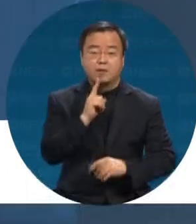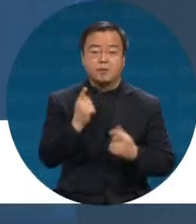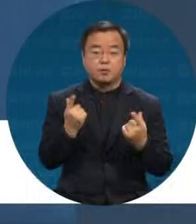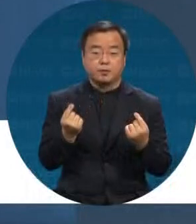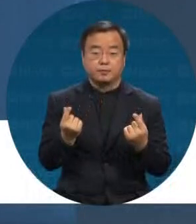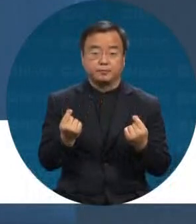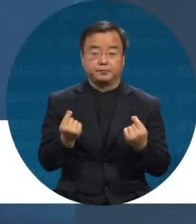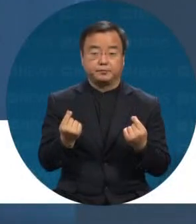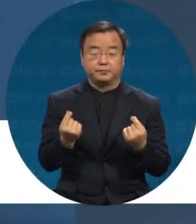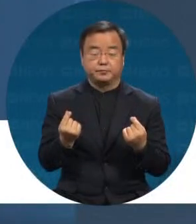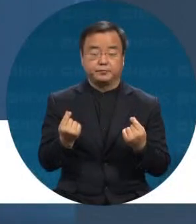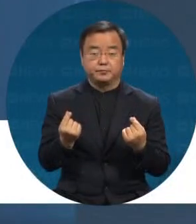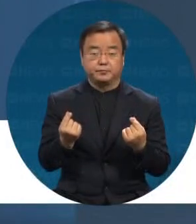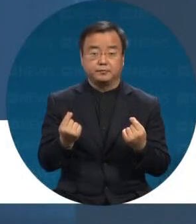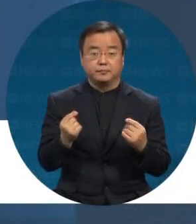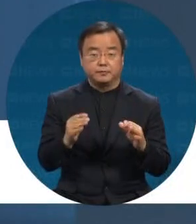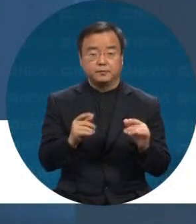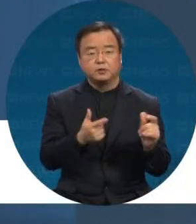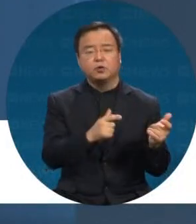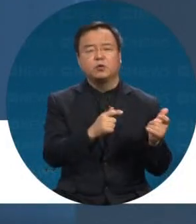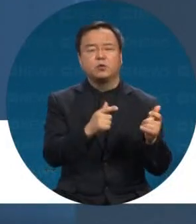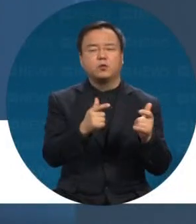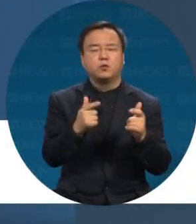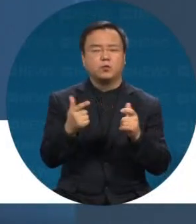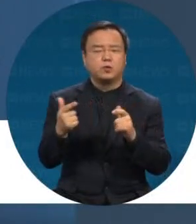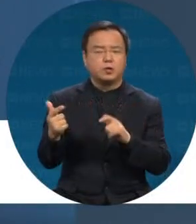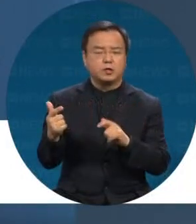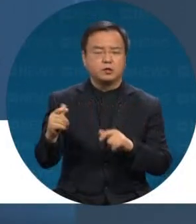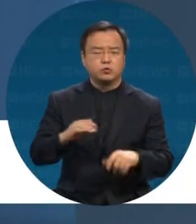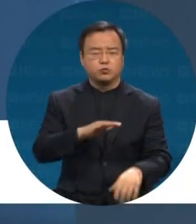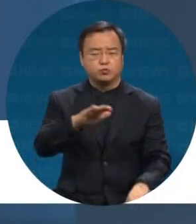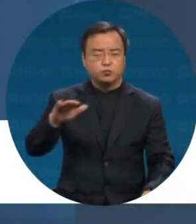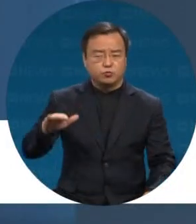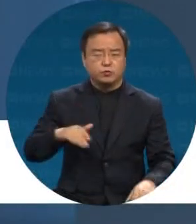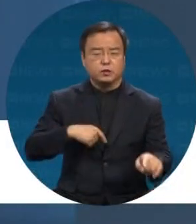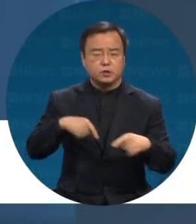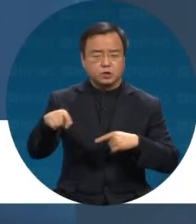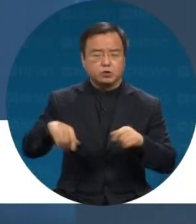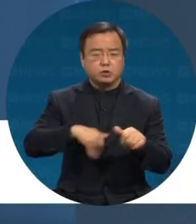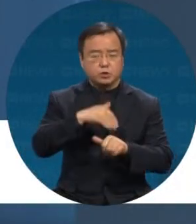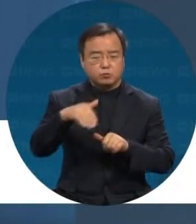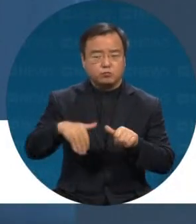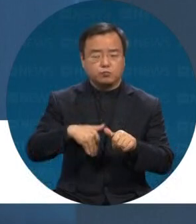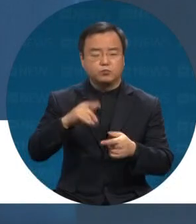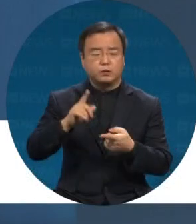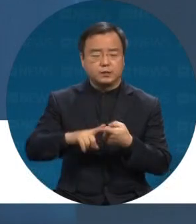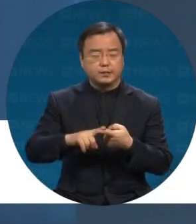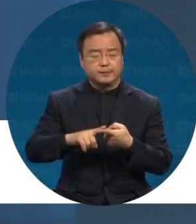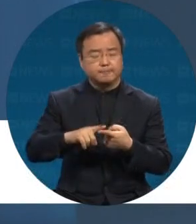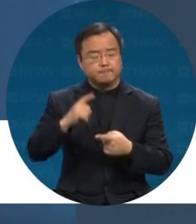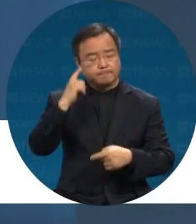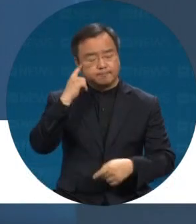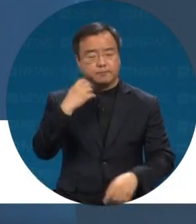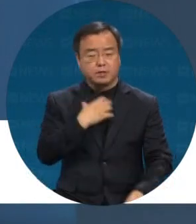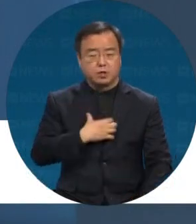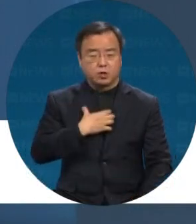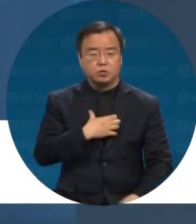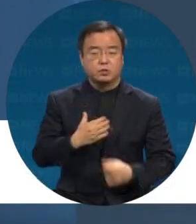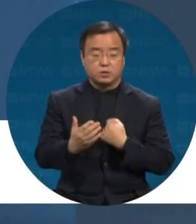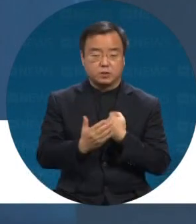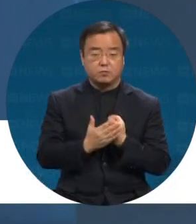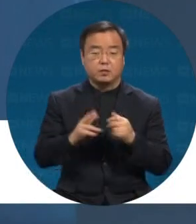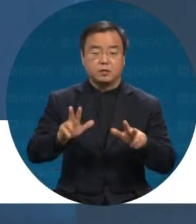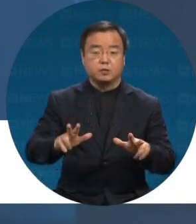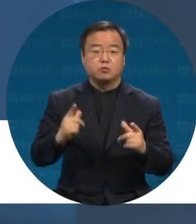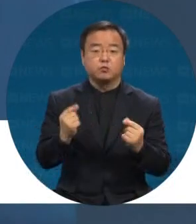이런 여러 가지 그 우리가 정치 중립이나 이런 문제를 걱정해서 현행과 같은